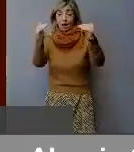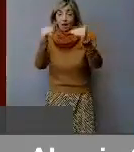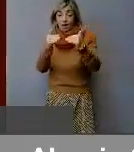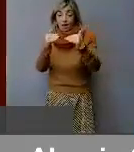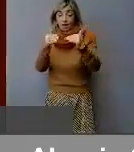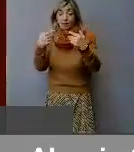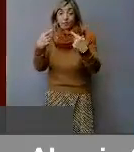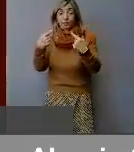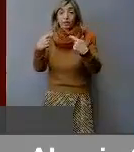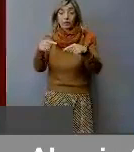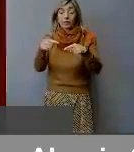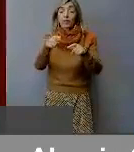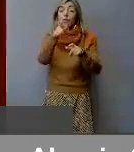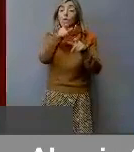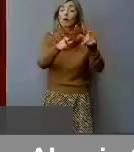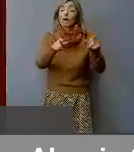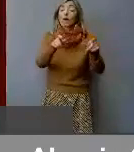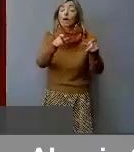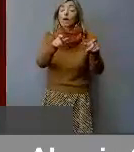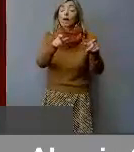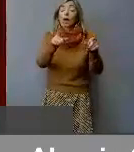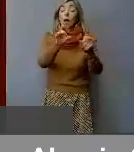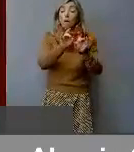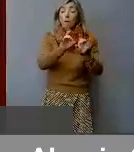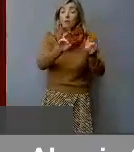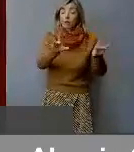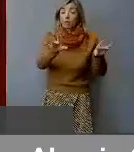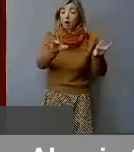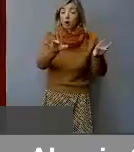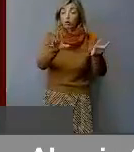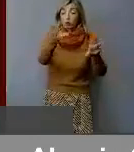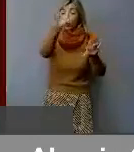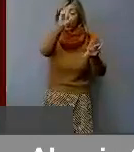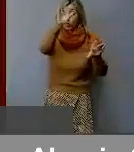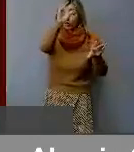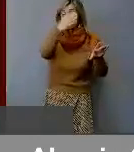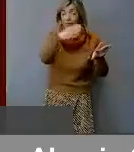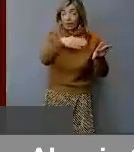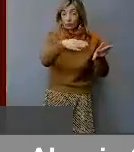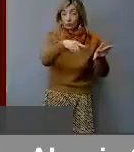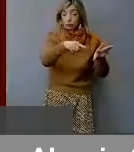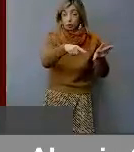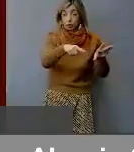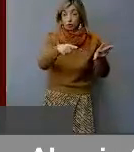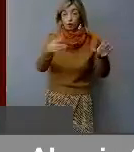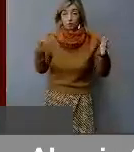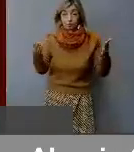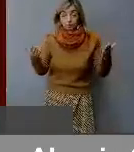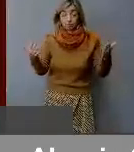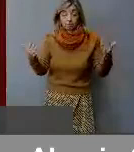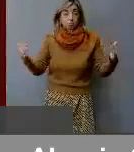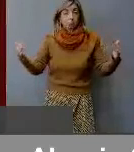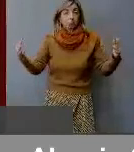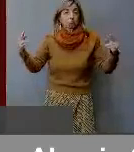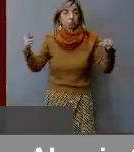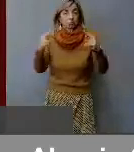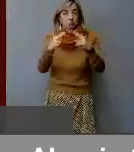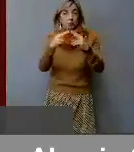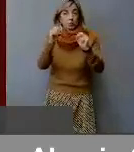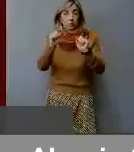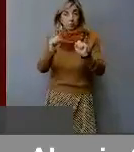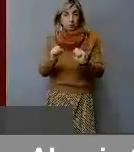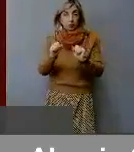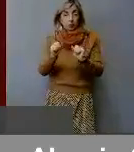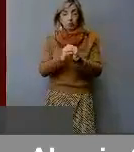dell'università di bari e in modo tale che questo sia per cui insomma direi ampia disponibilità di